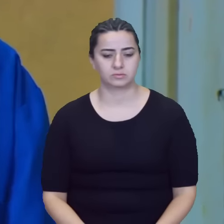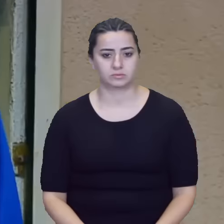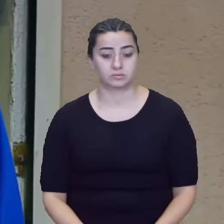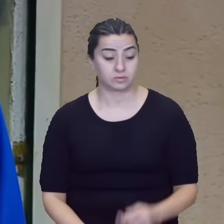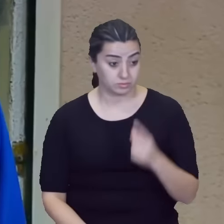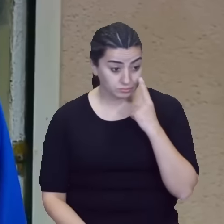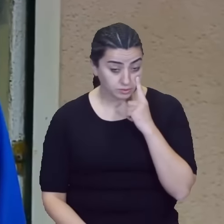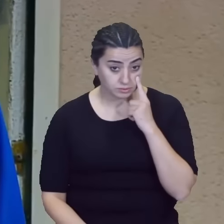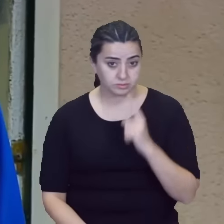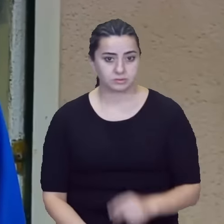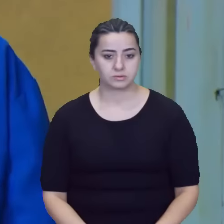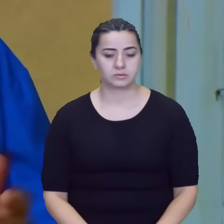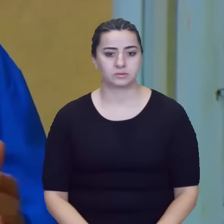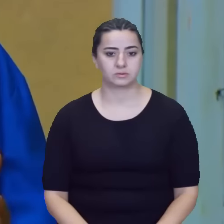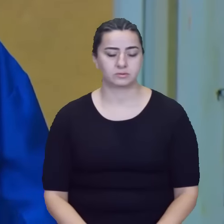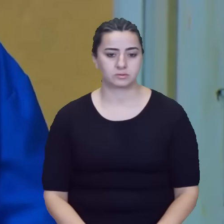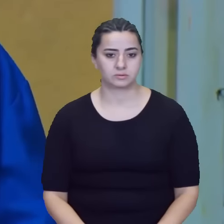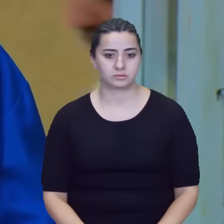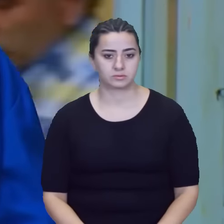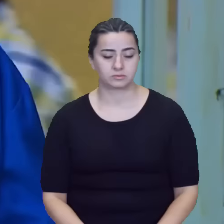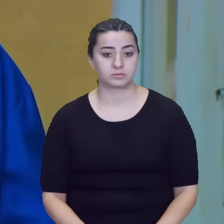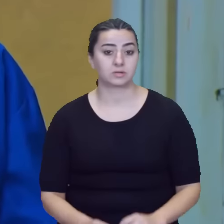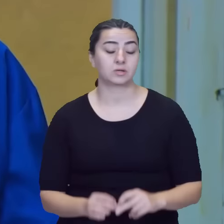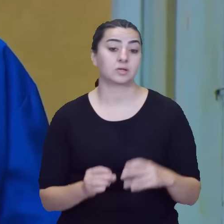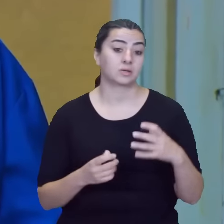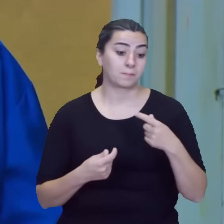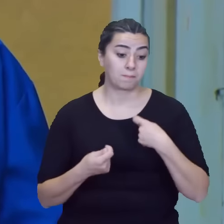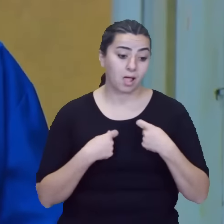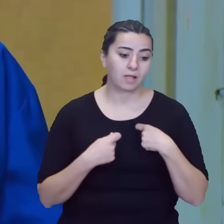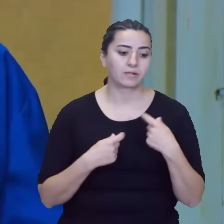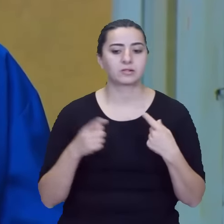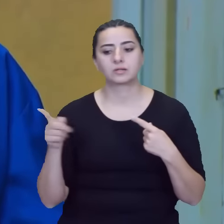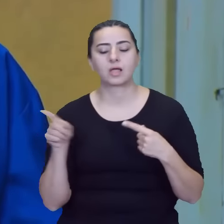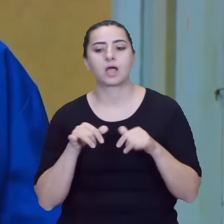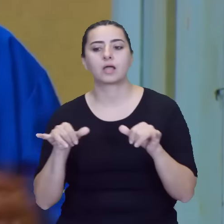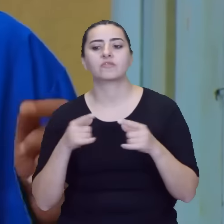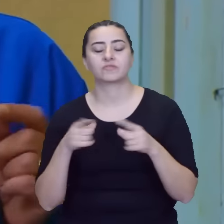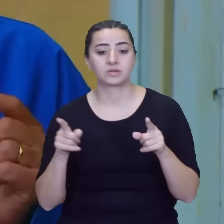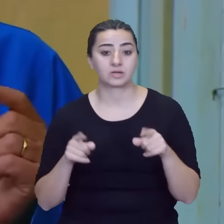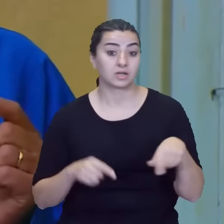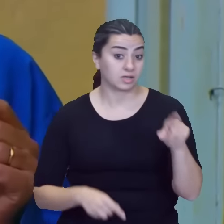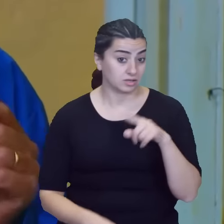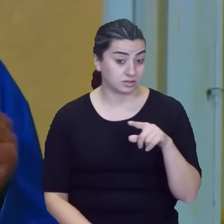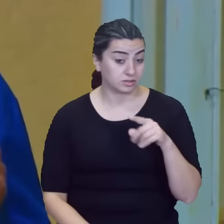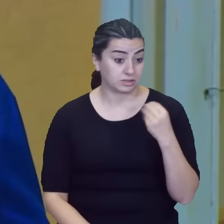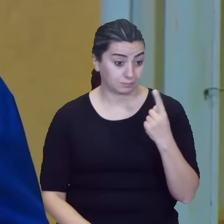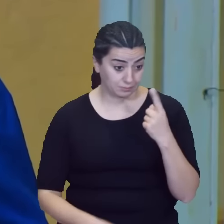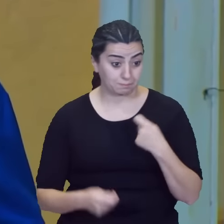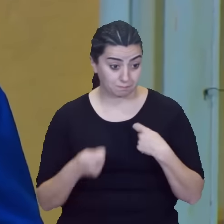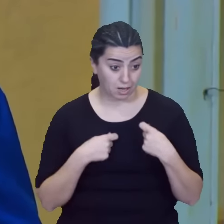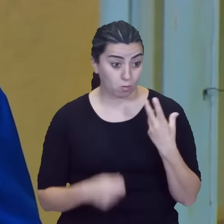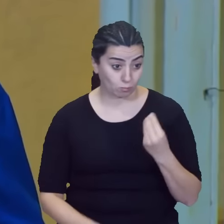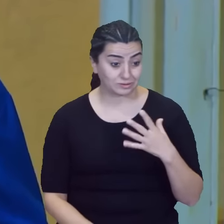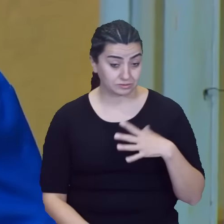bak yavrum. Esnaf olmak ayrı bir şey, bakkal olmak ayrı bir şey. Şimdi sen eğer iyi bir bakkal